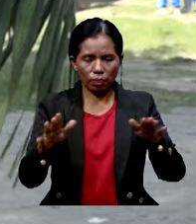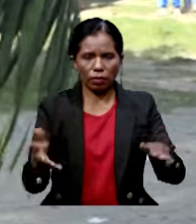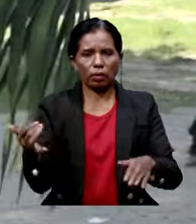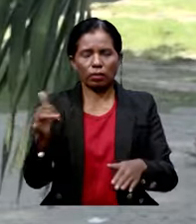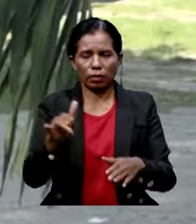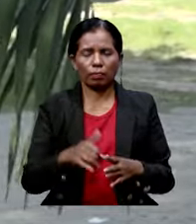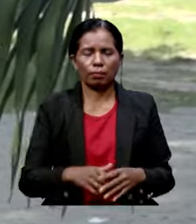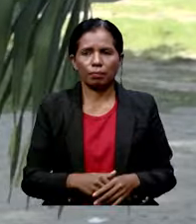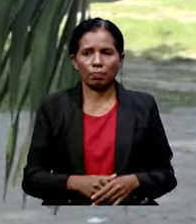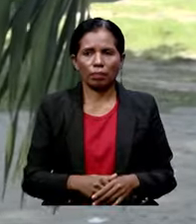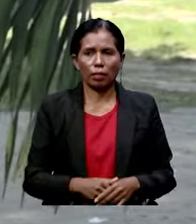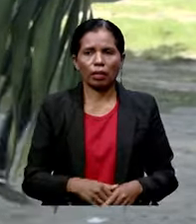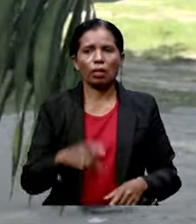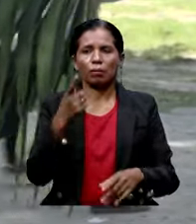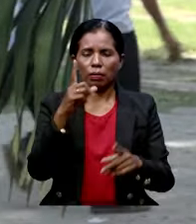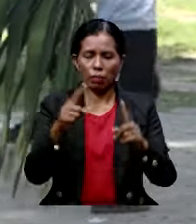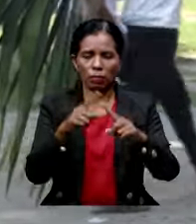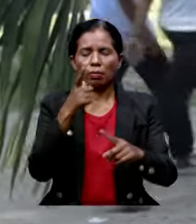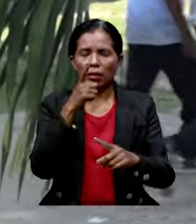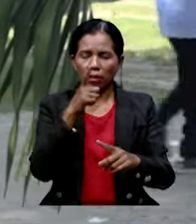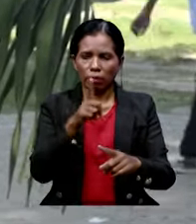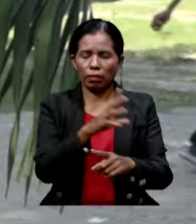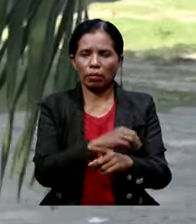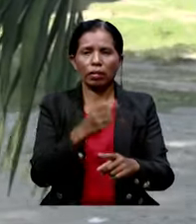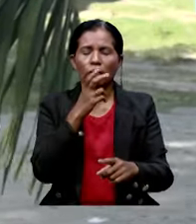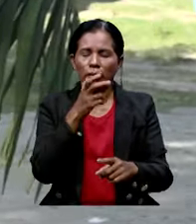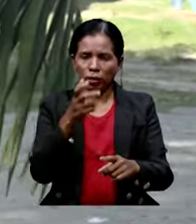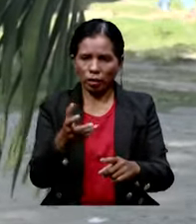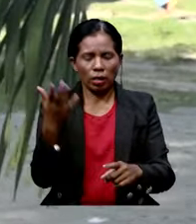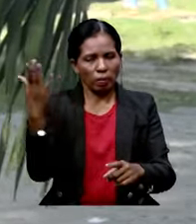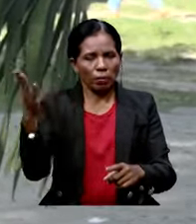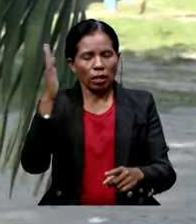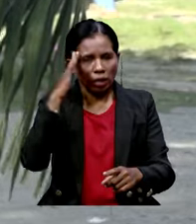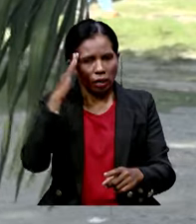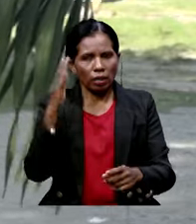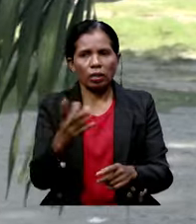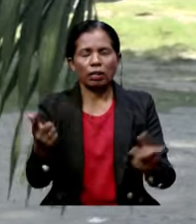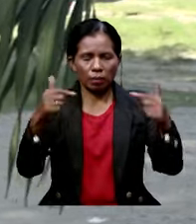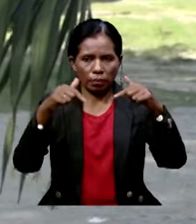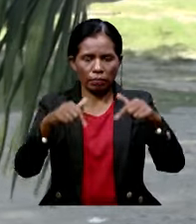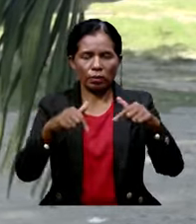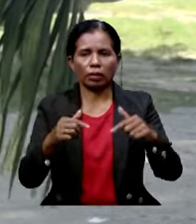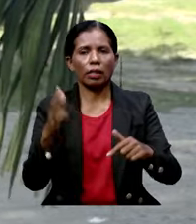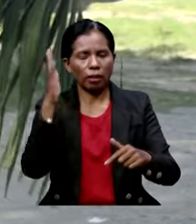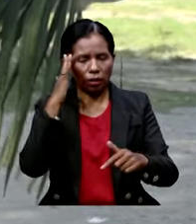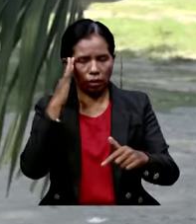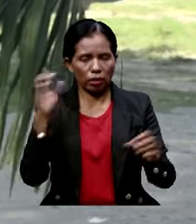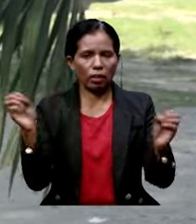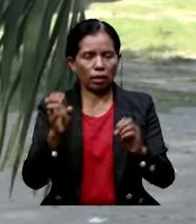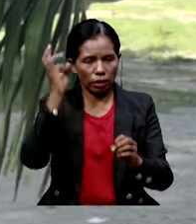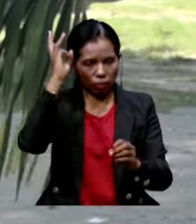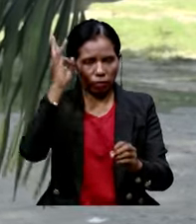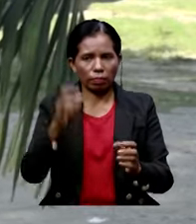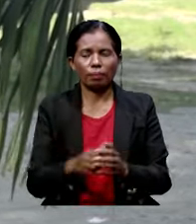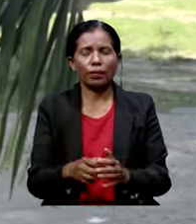ami unemos ba lingua ne se iya base ne ba makni hatene con certeza que sabe le tenene ne la preocupana